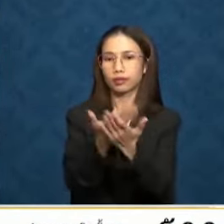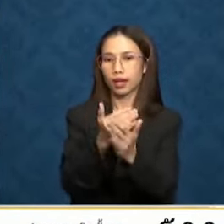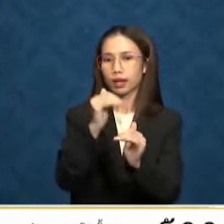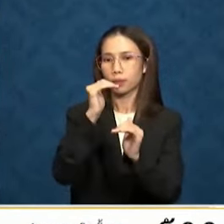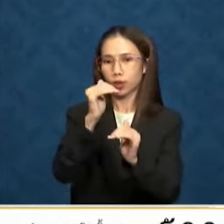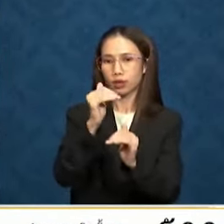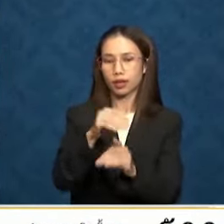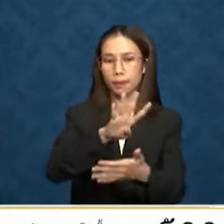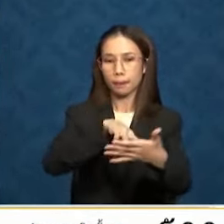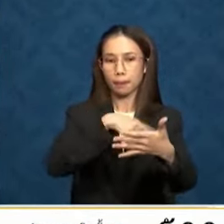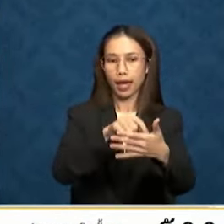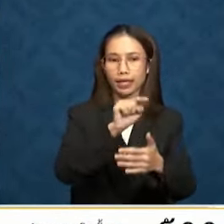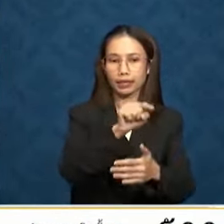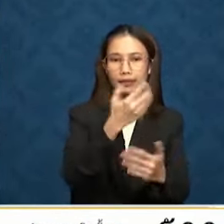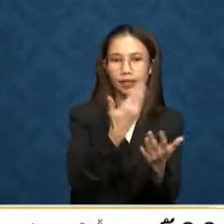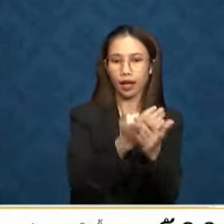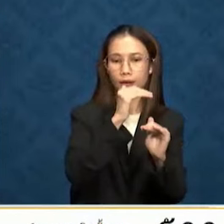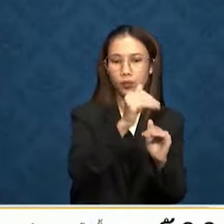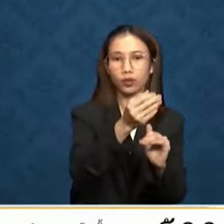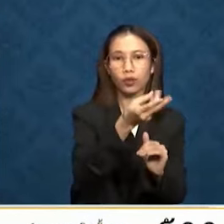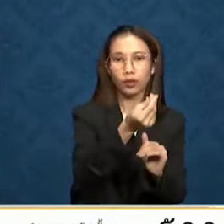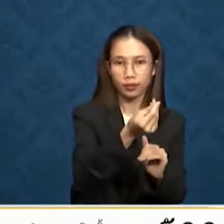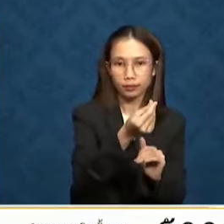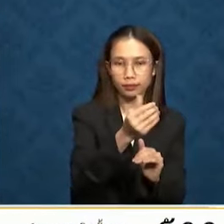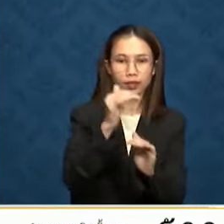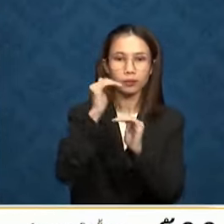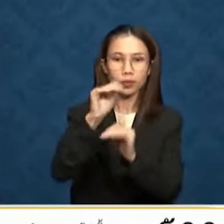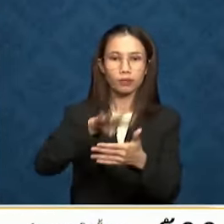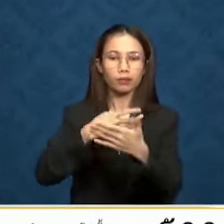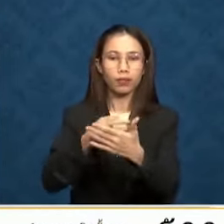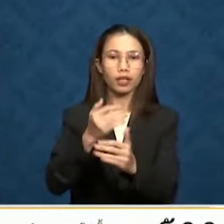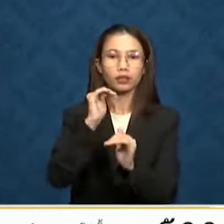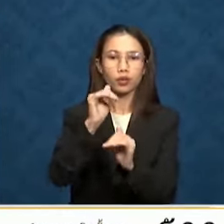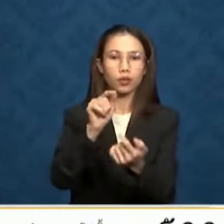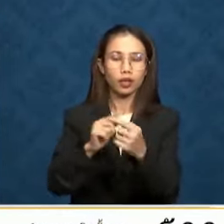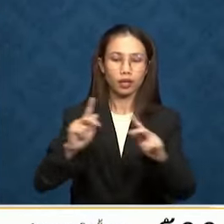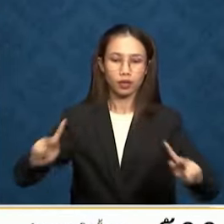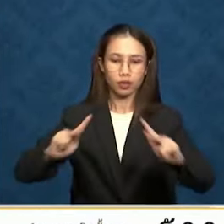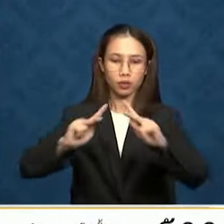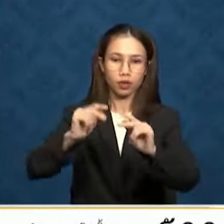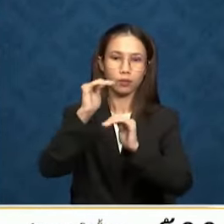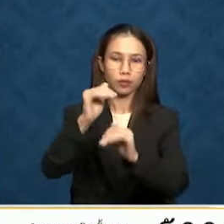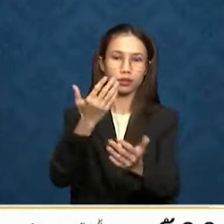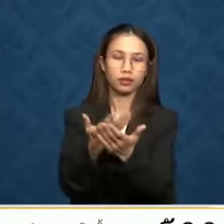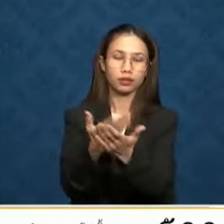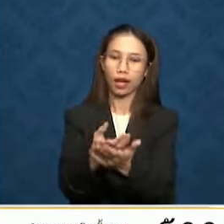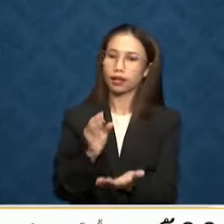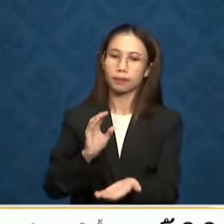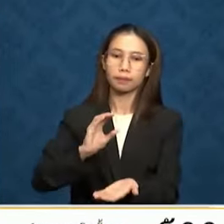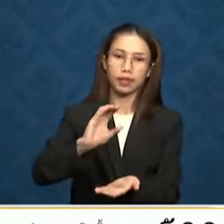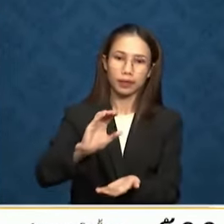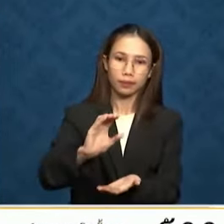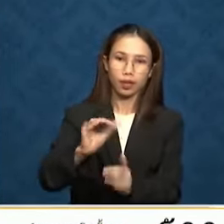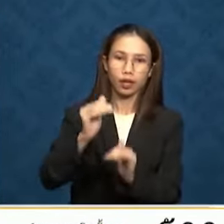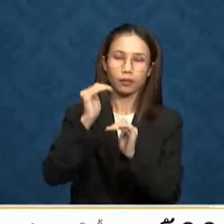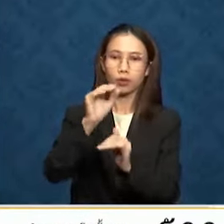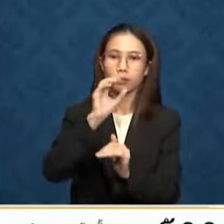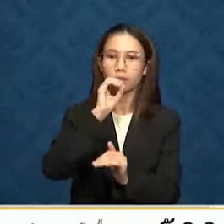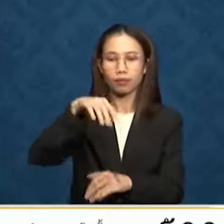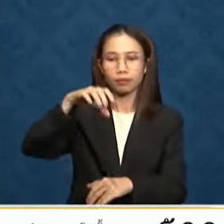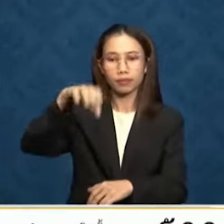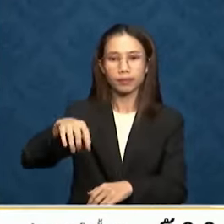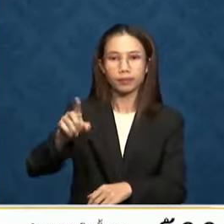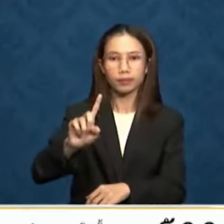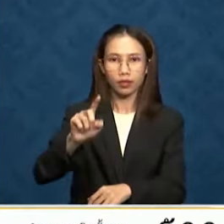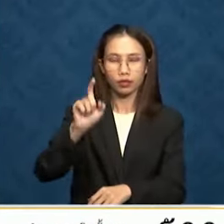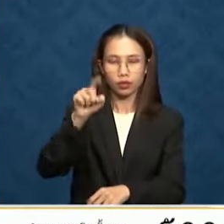แต่ละนโยบายนะคะหรือว่ากำหนดกรอบงบประมาณสำหรับแต่ละกระทรวงโดยที่กำกับเลยว่านะคะหน่วยงานต่าง